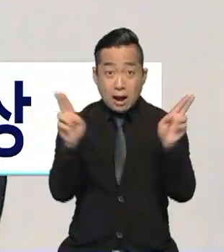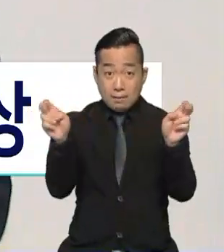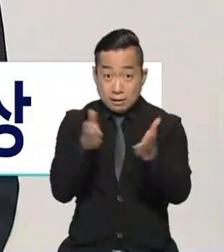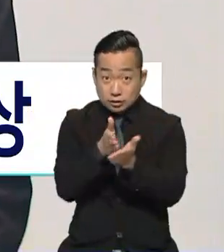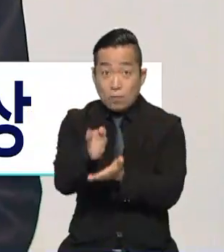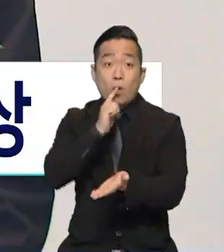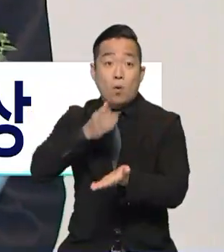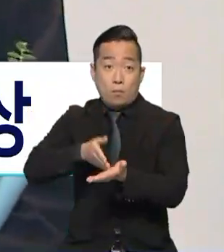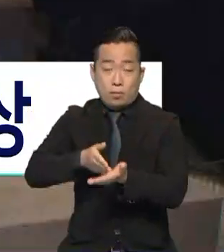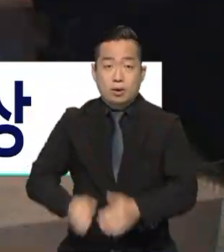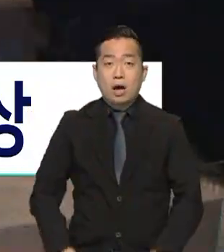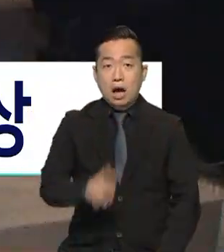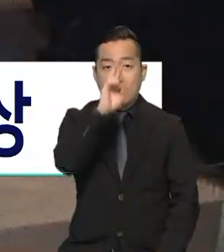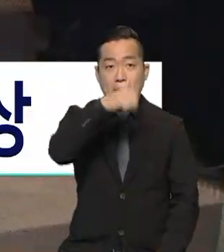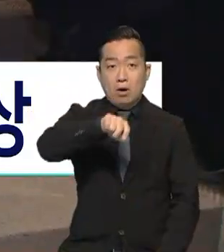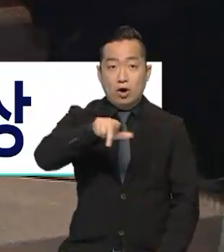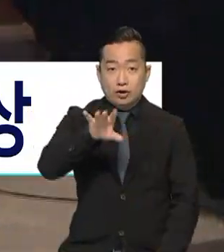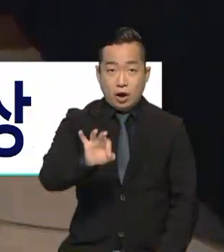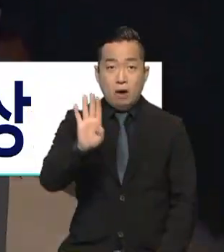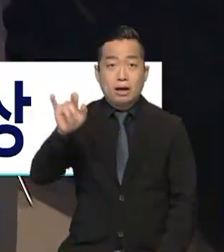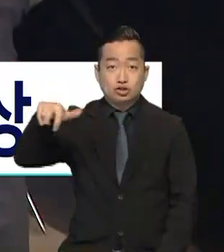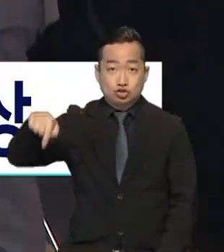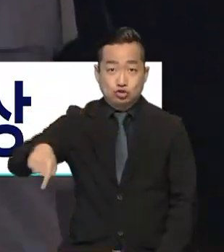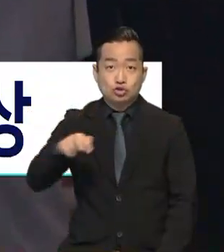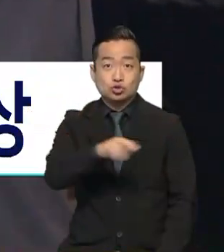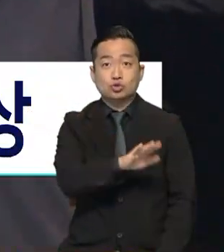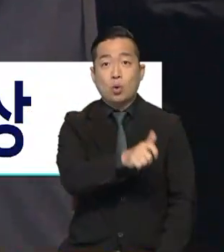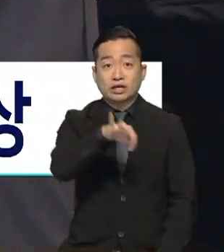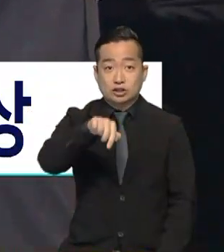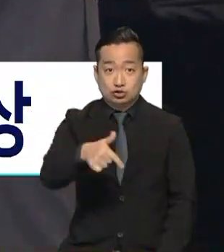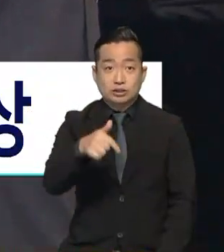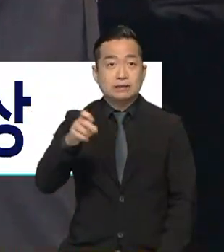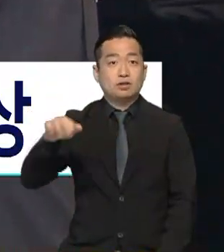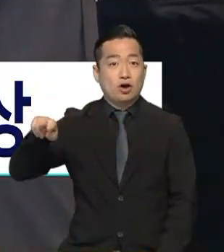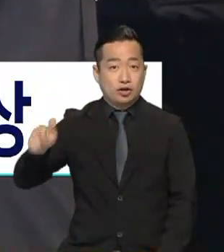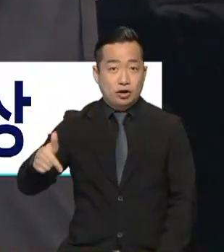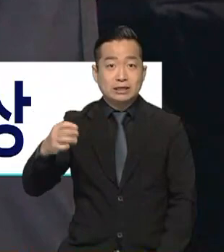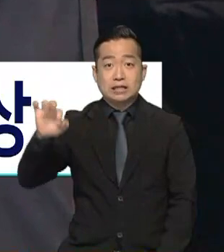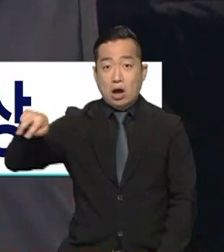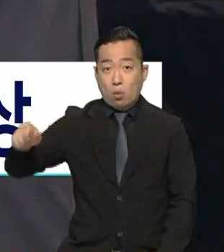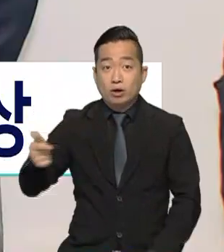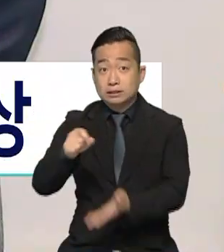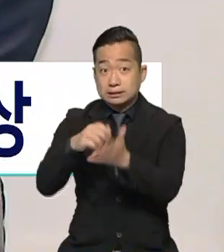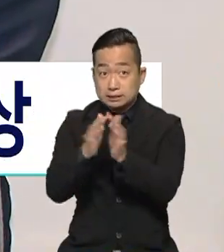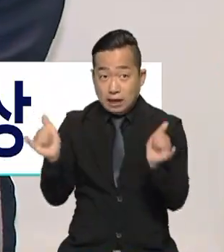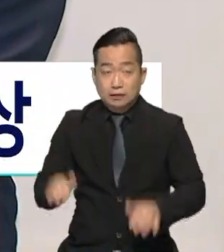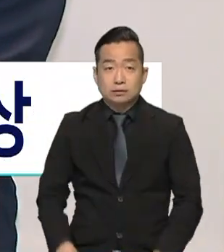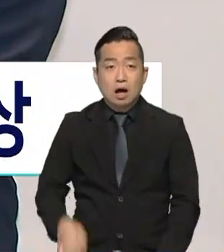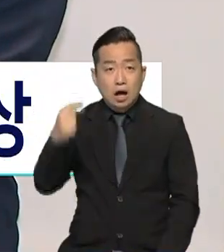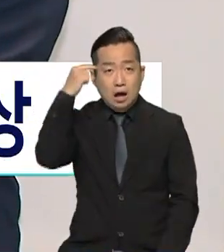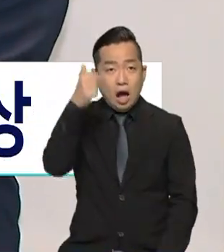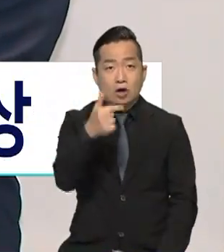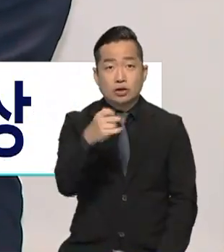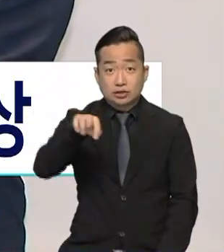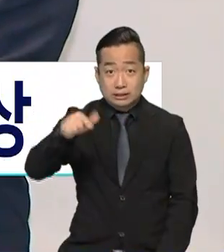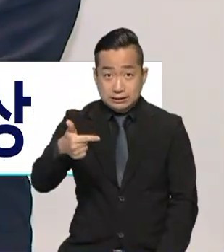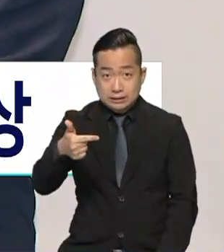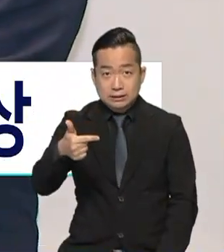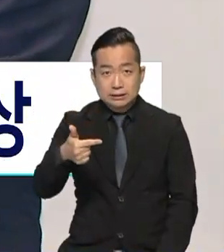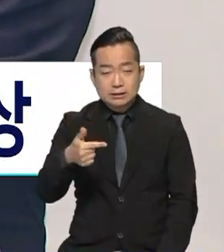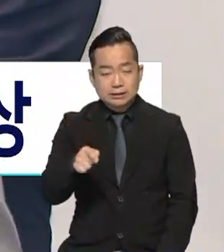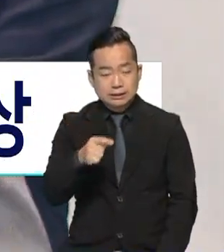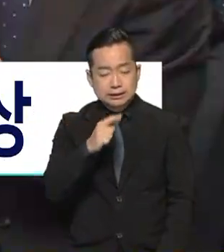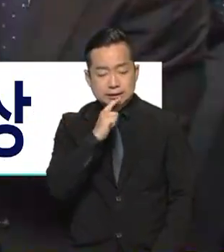부문에서 박원경 배준우 손기준 김덕현 이태권 기자는 뇌전증으로 병역을 면탈한 브로커를